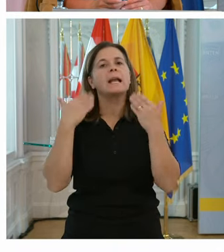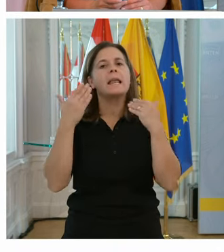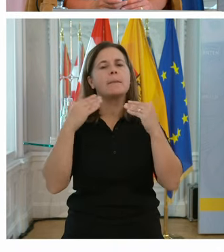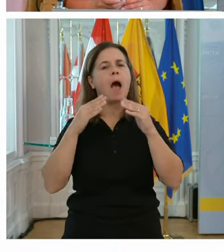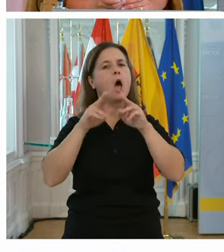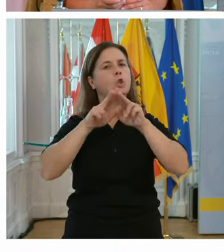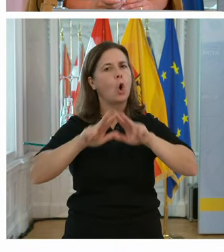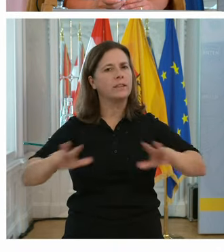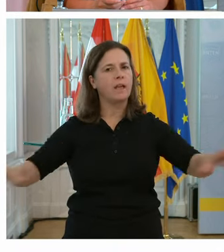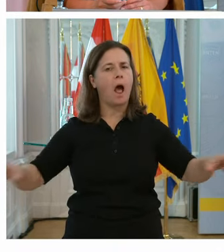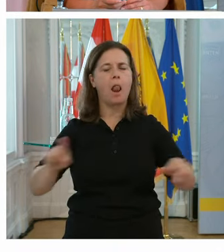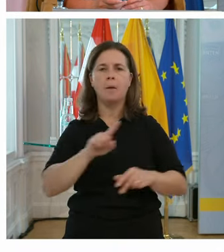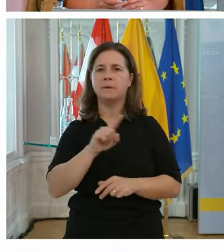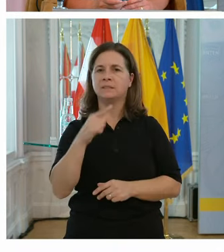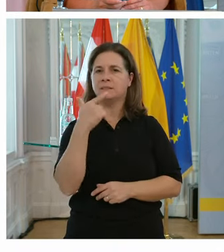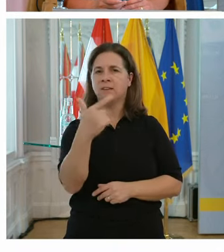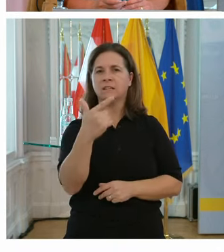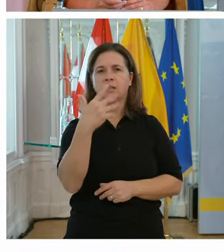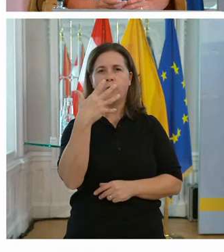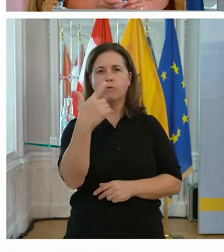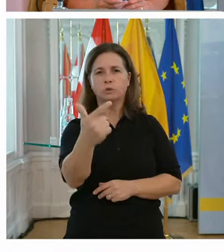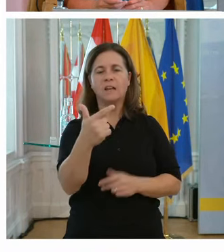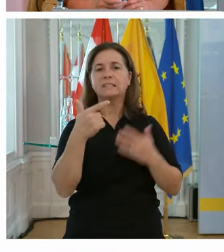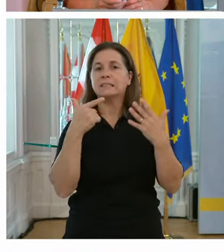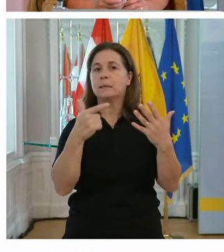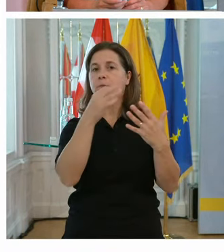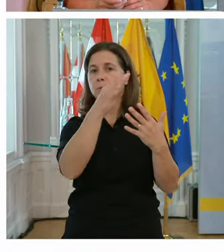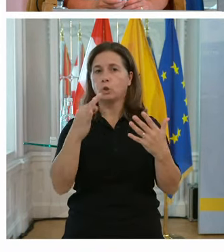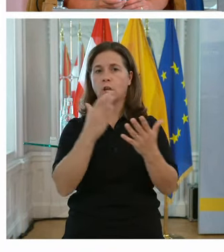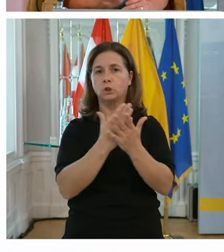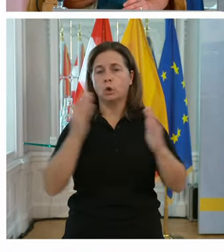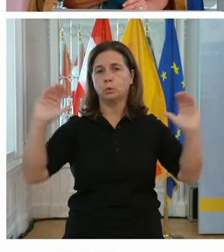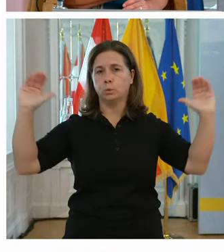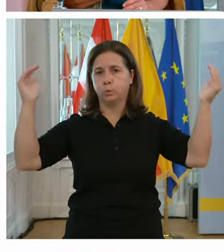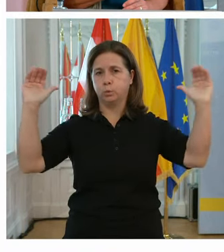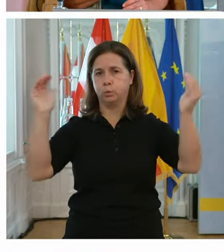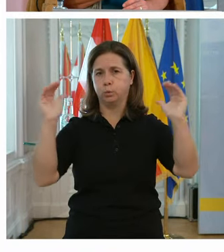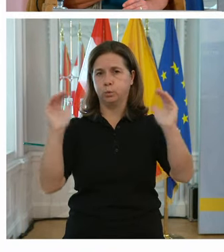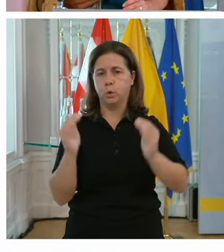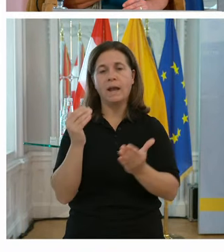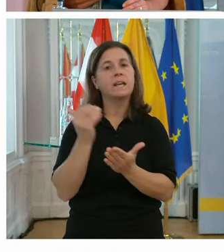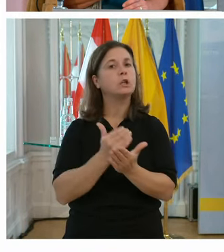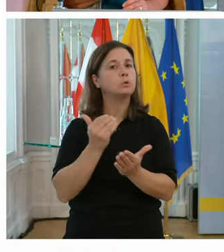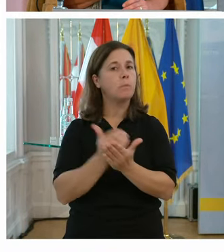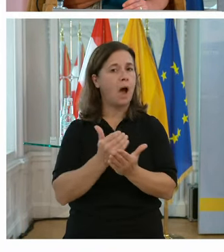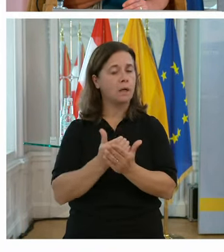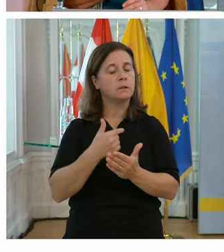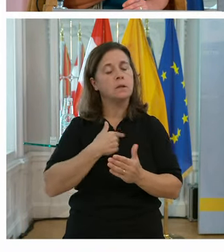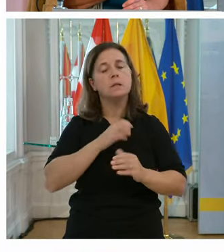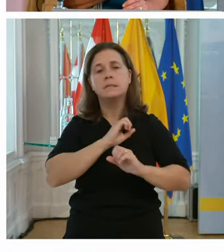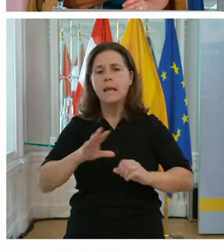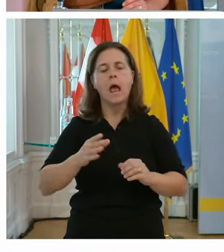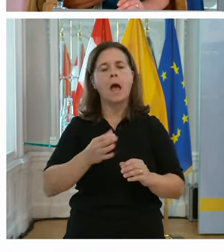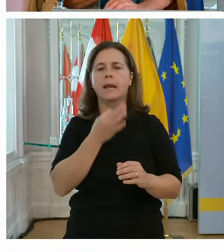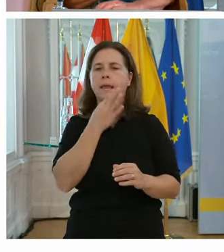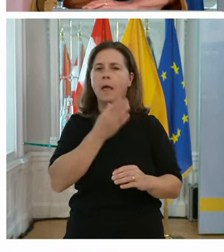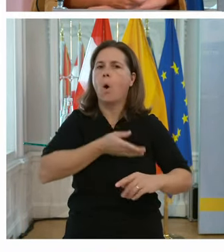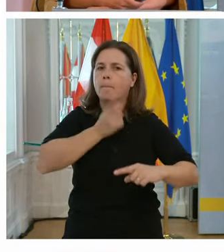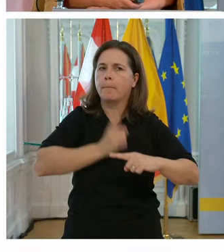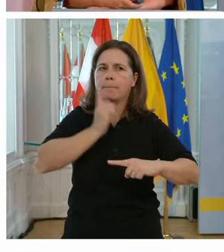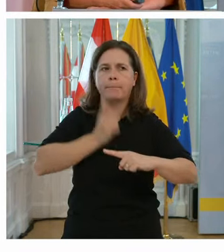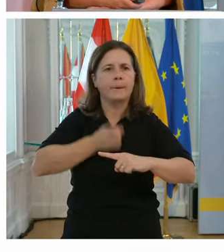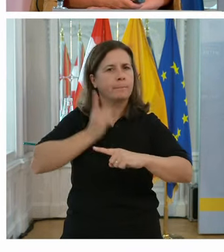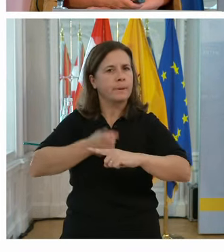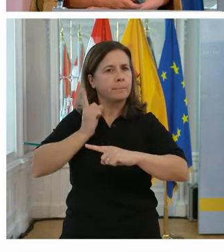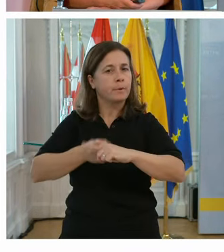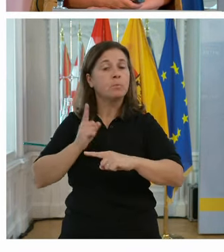bis 2025 70% bereits eingespart haben. Das heißt, wir sind sehr konkret in dem